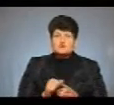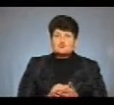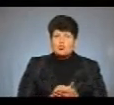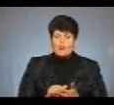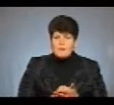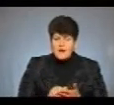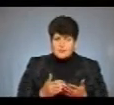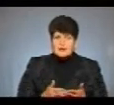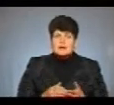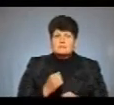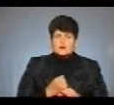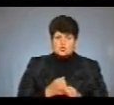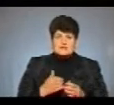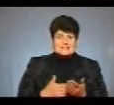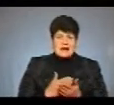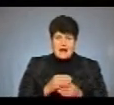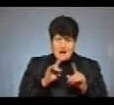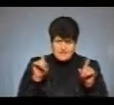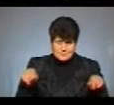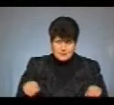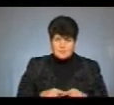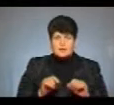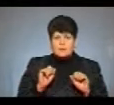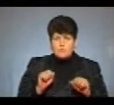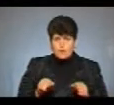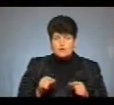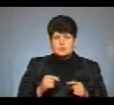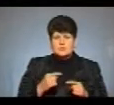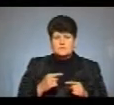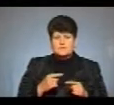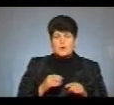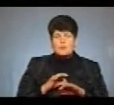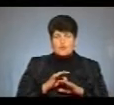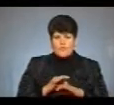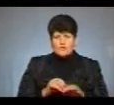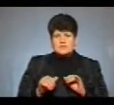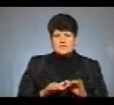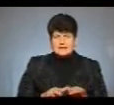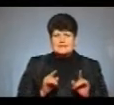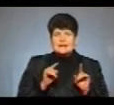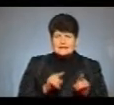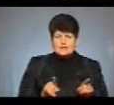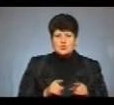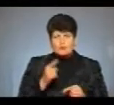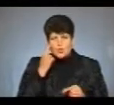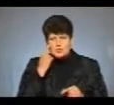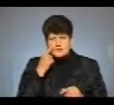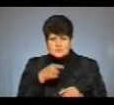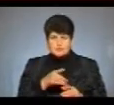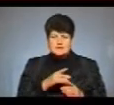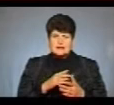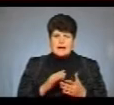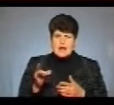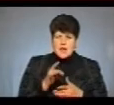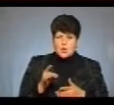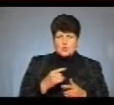з картами відповідними, звичайно, можна проводити превентивну діяльність, спрямовану на те, щоб оцінювати певні райони області і